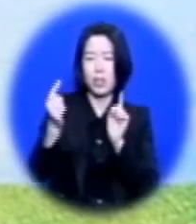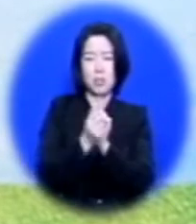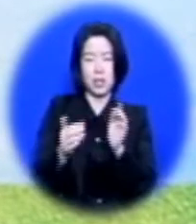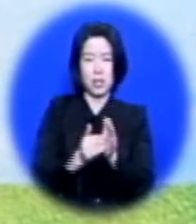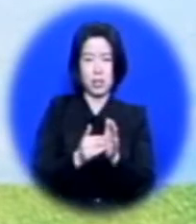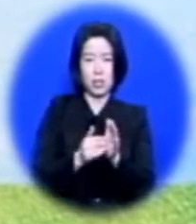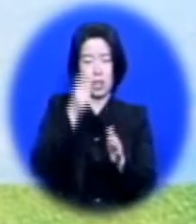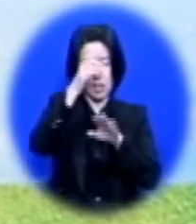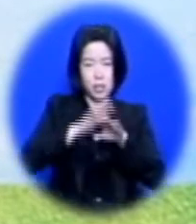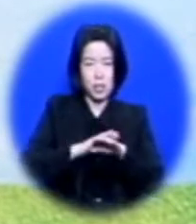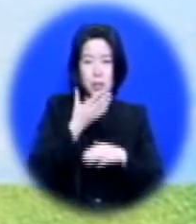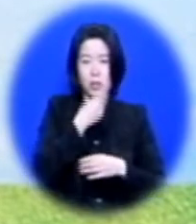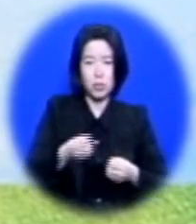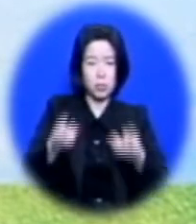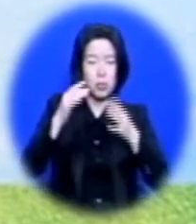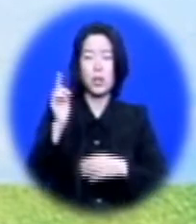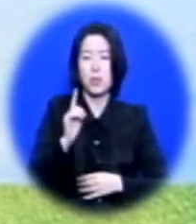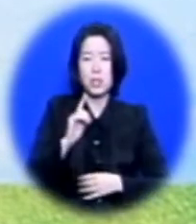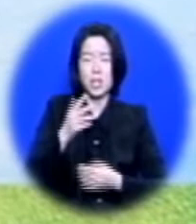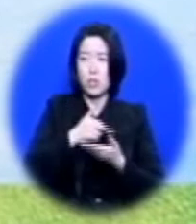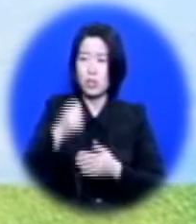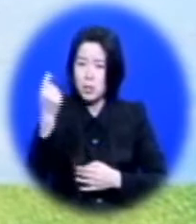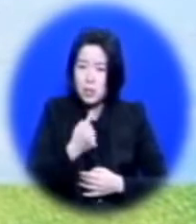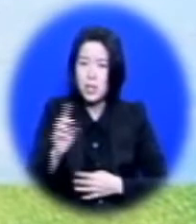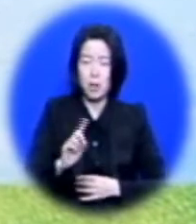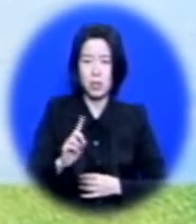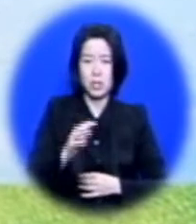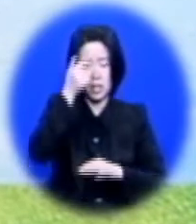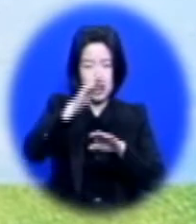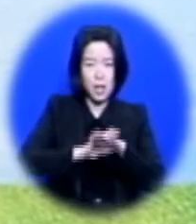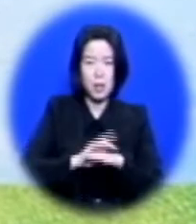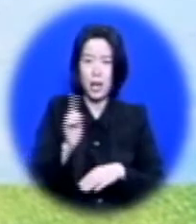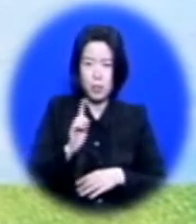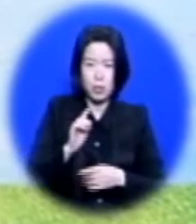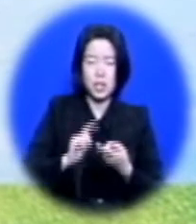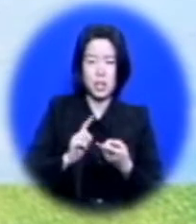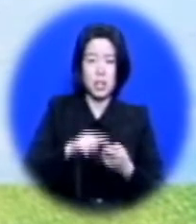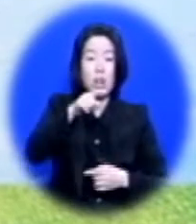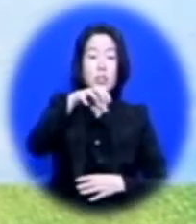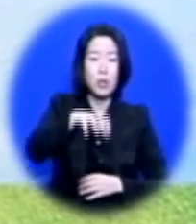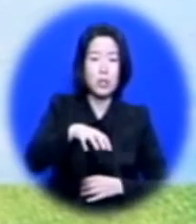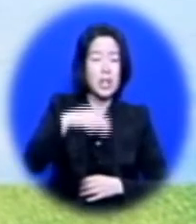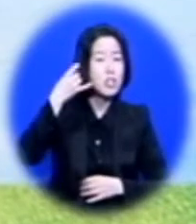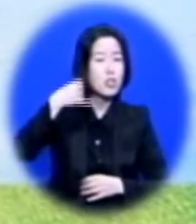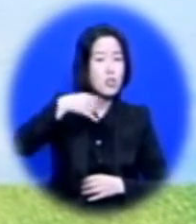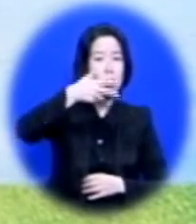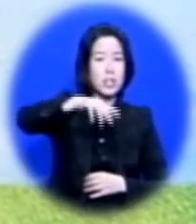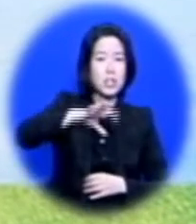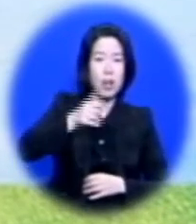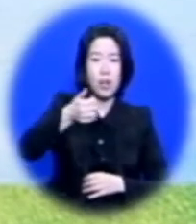이외에 축복이 뭔지 주님의 임재가 뭔지 예배가 도대체 뭔지를 거기서 중국 청해성 거 그